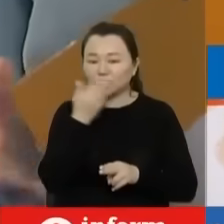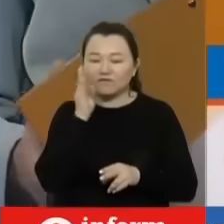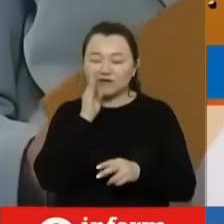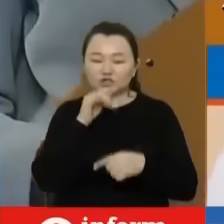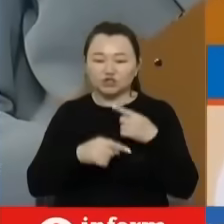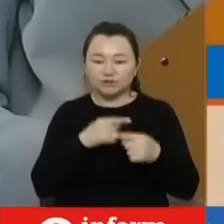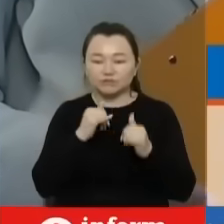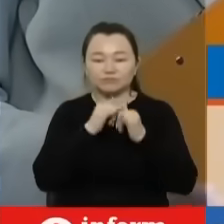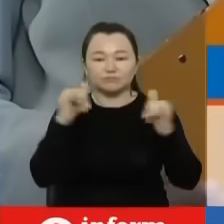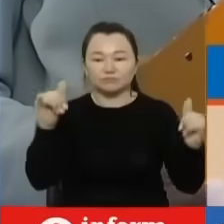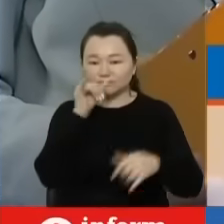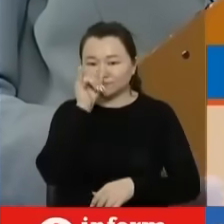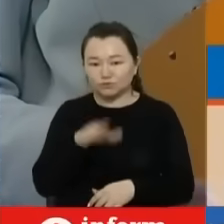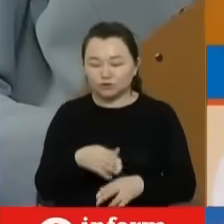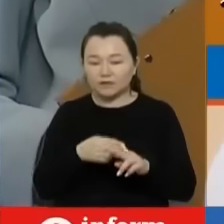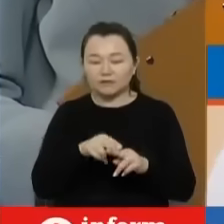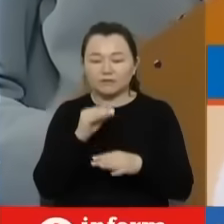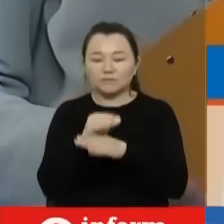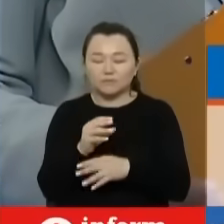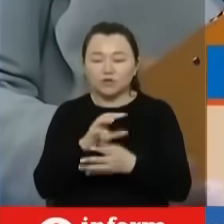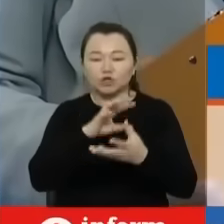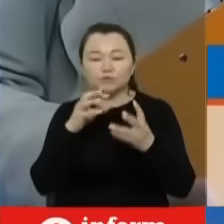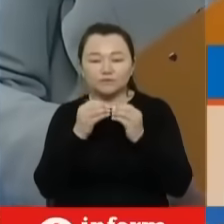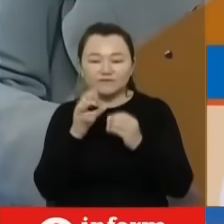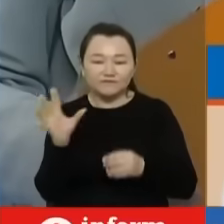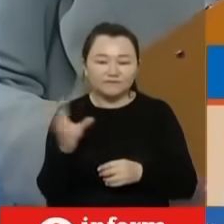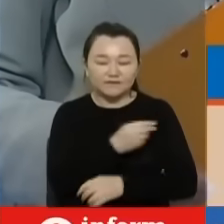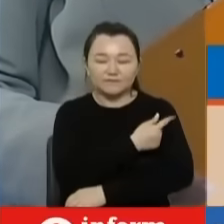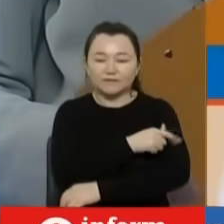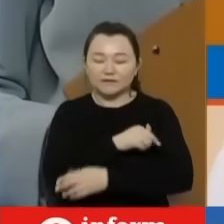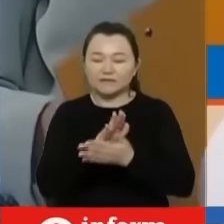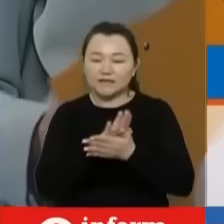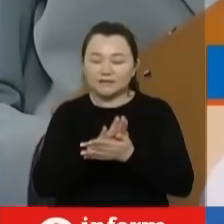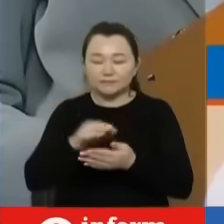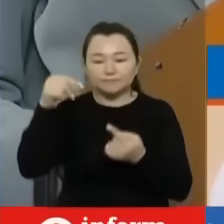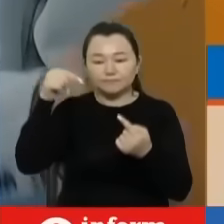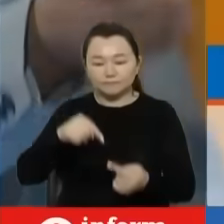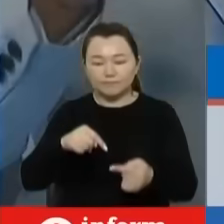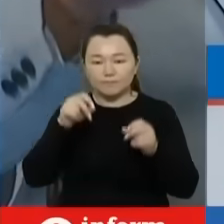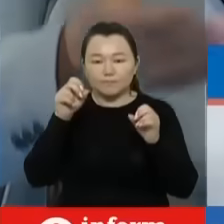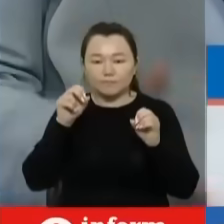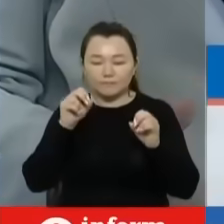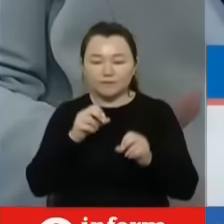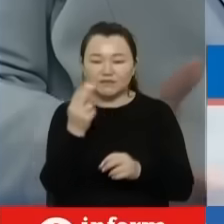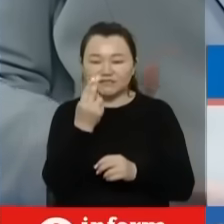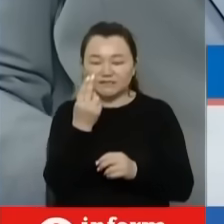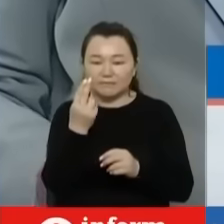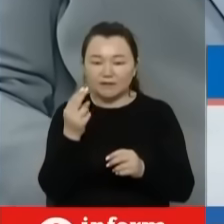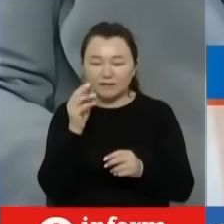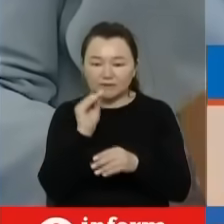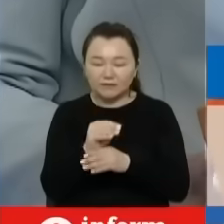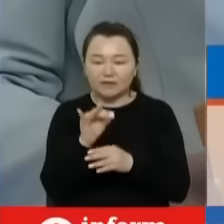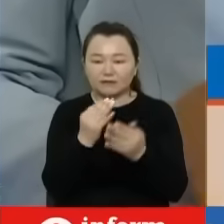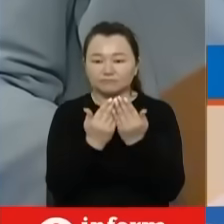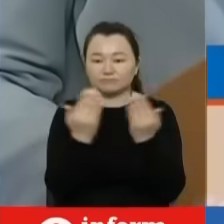арқылы таралмайды. Оған қоса мұндай қорымдардың барлығы ветеринариялық санитариялық талаптарға сай. Бетондалған және